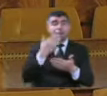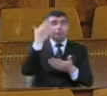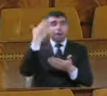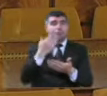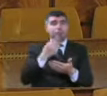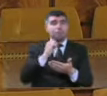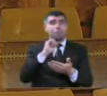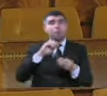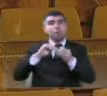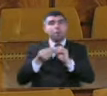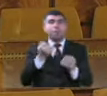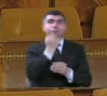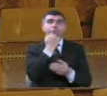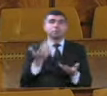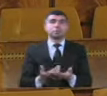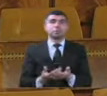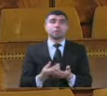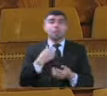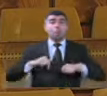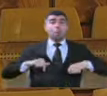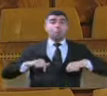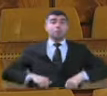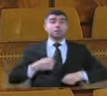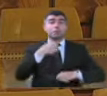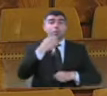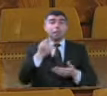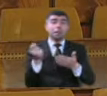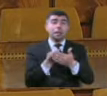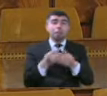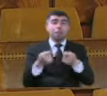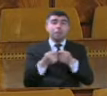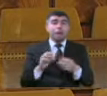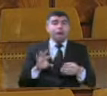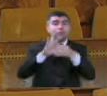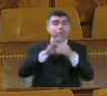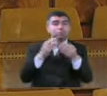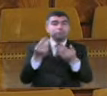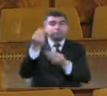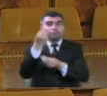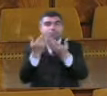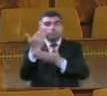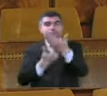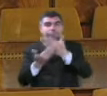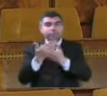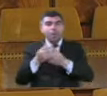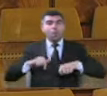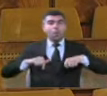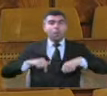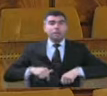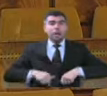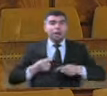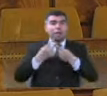كيتوصلش. وهنا السيد الوزير حنا كنطلبوا منكم في اطار المقاربه التشاركيه مع العدد المؤسسات، منها الوزارات